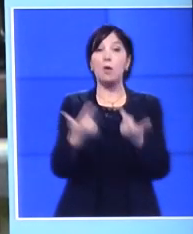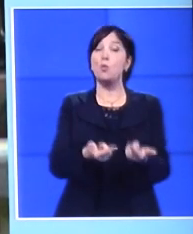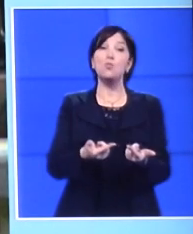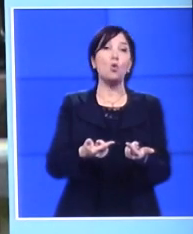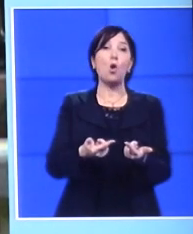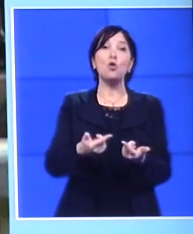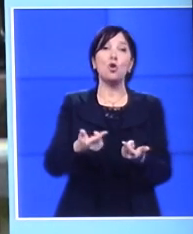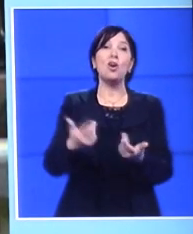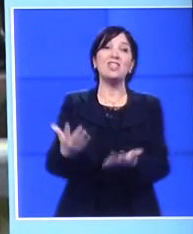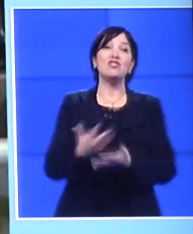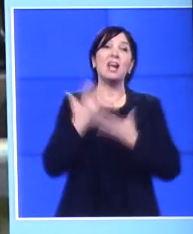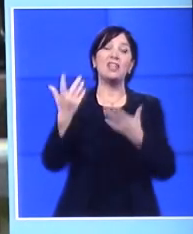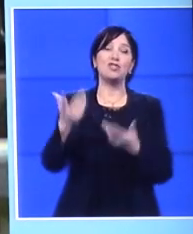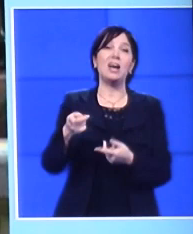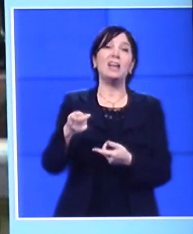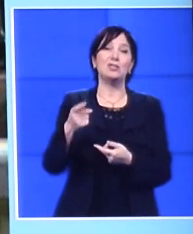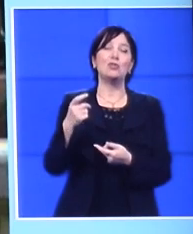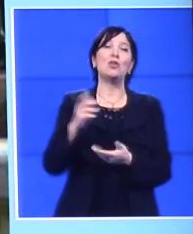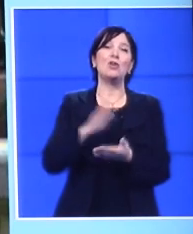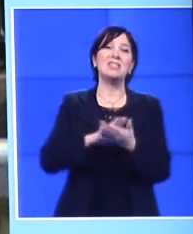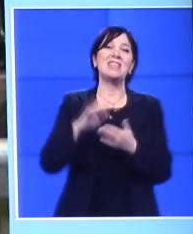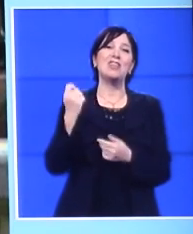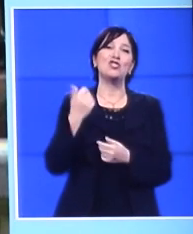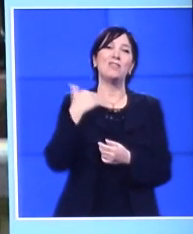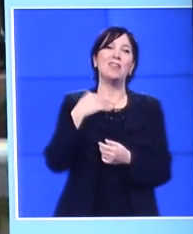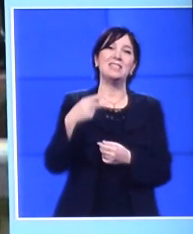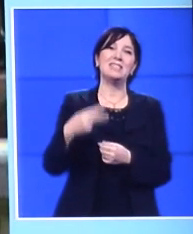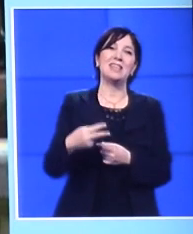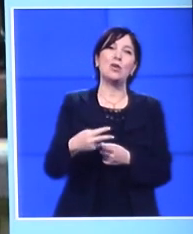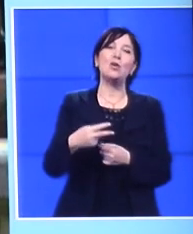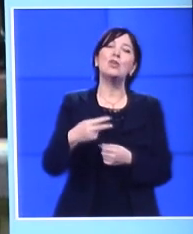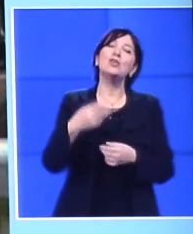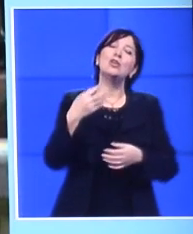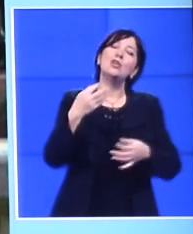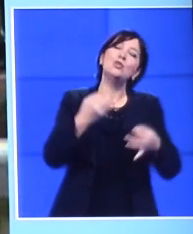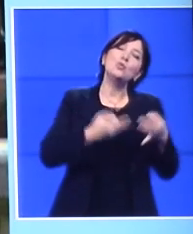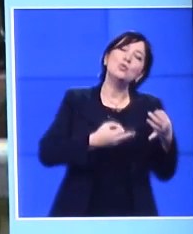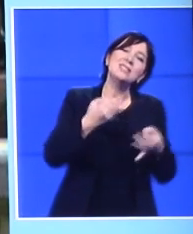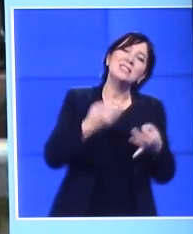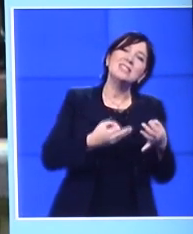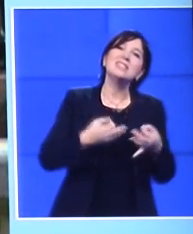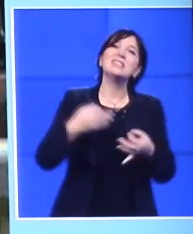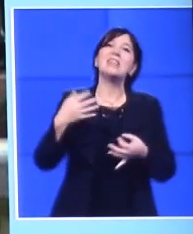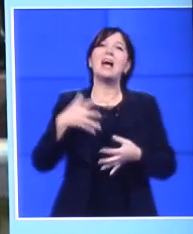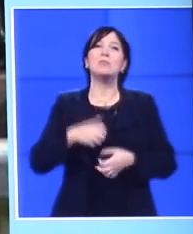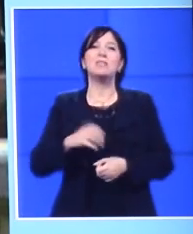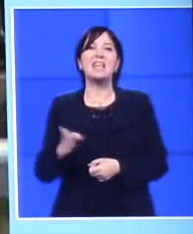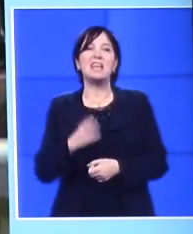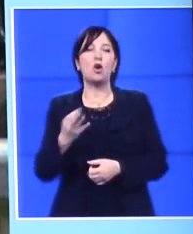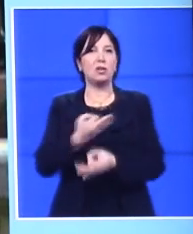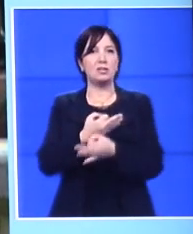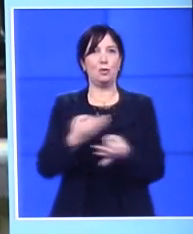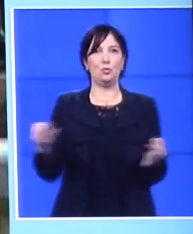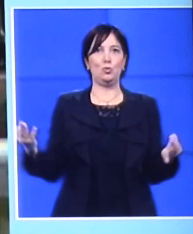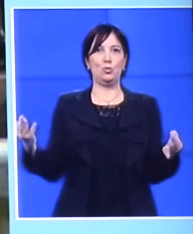lui. La giustizia misericordia e la misericordia giusta.